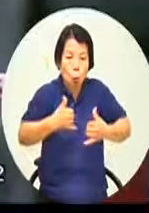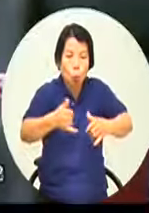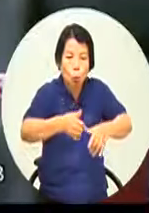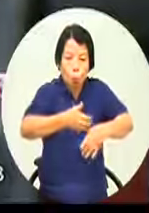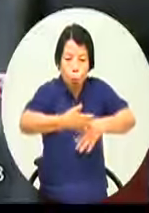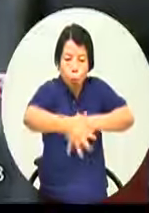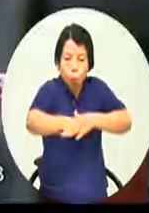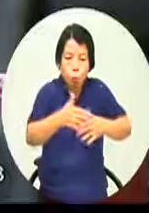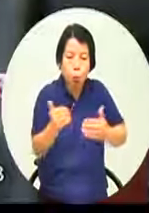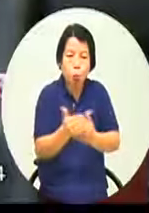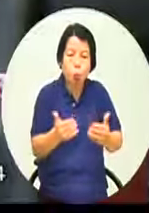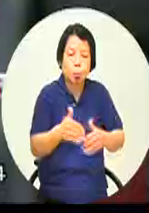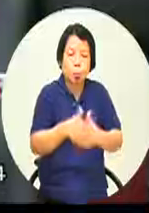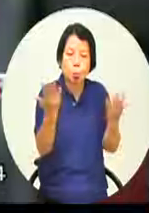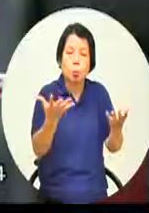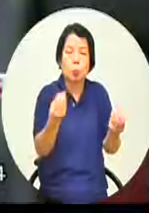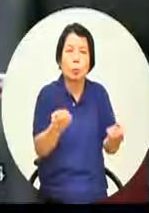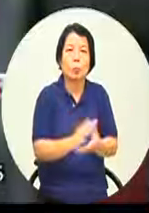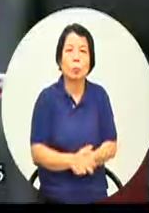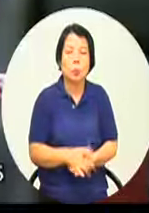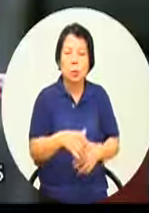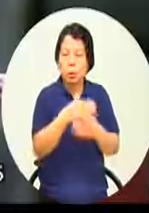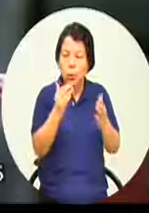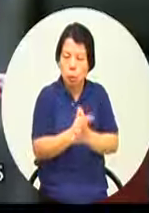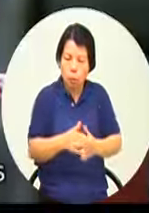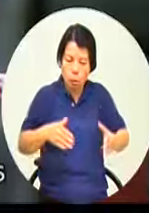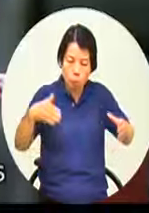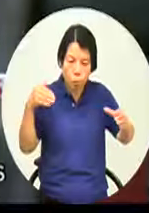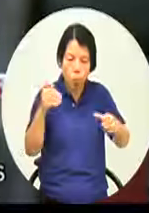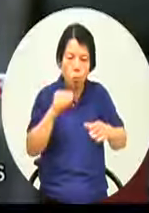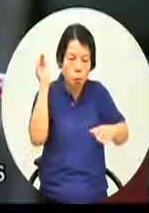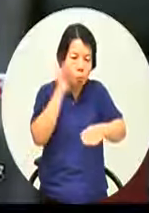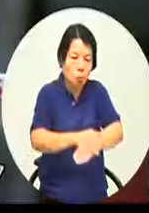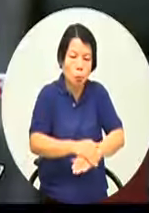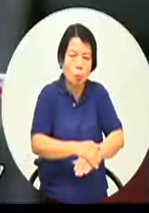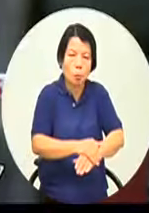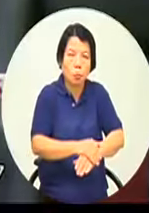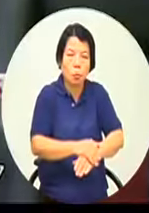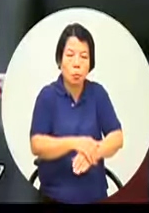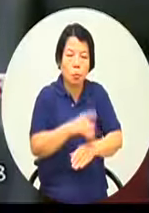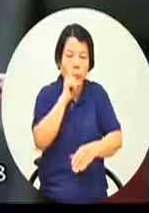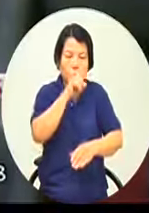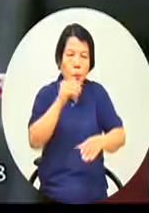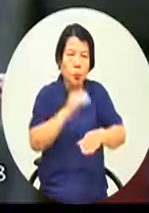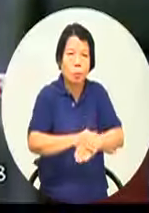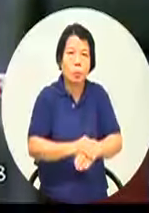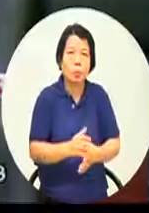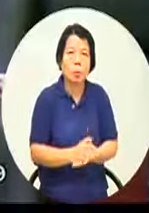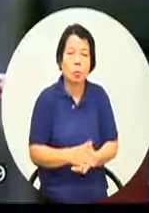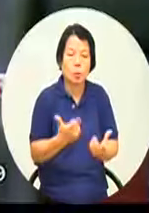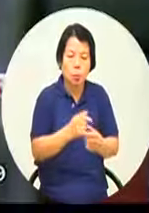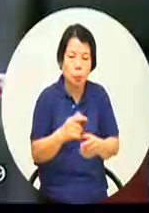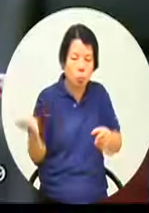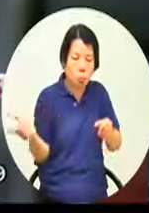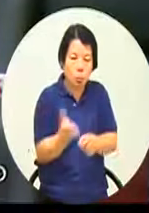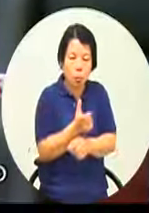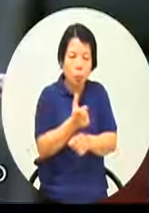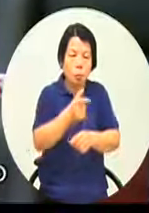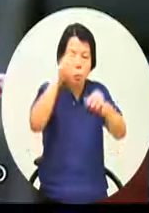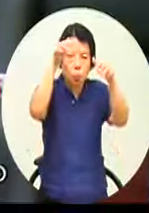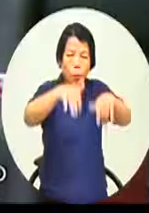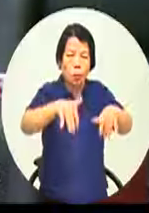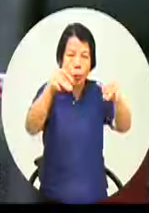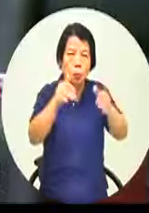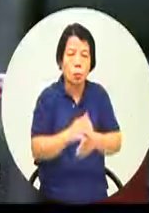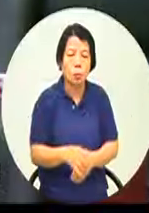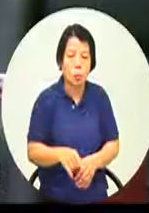以直接覆盖了旧的水路，所以。台风来还是下大雨，就